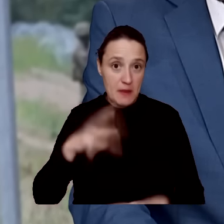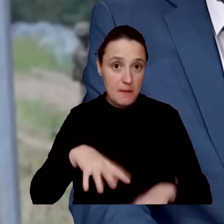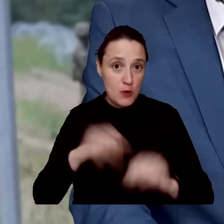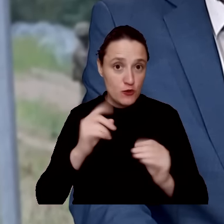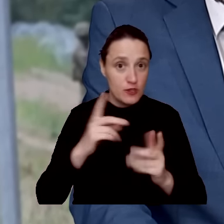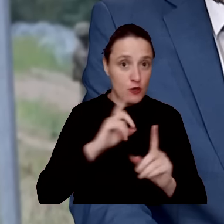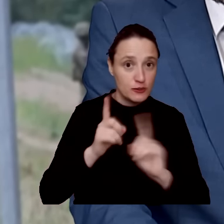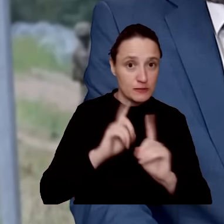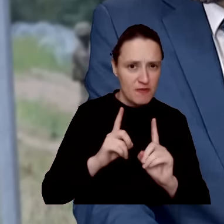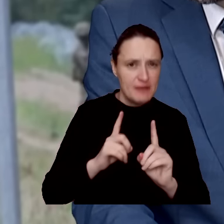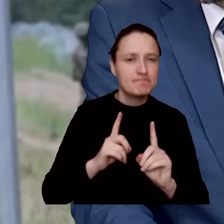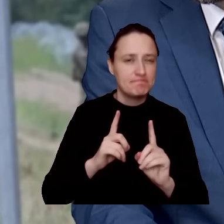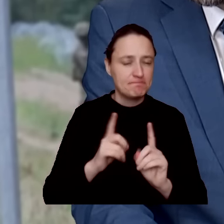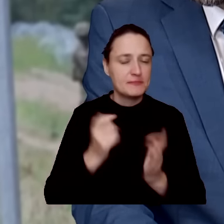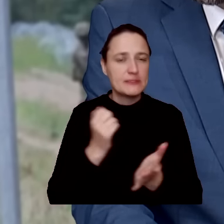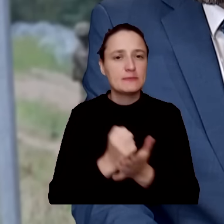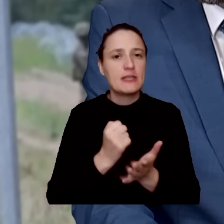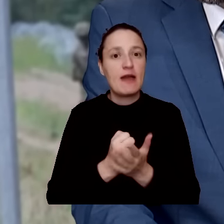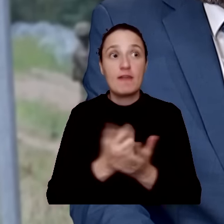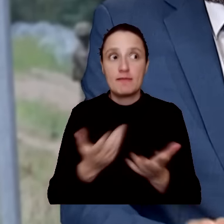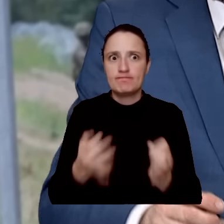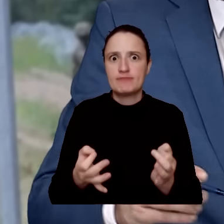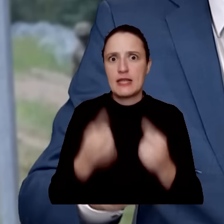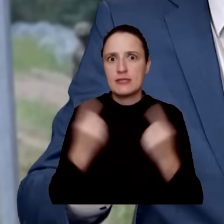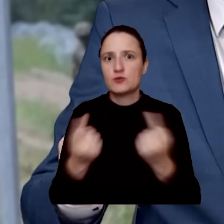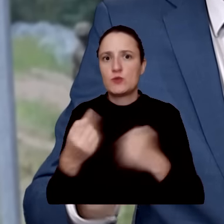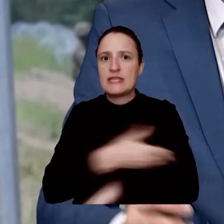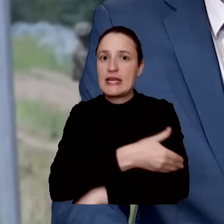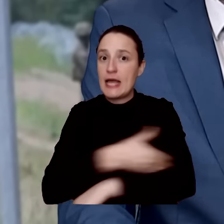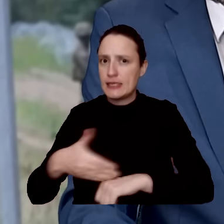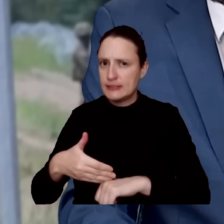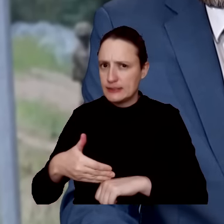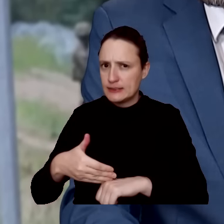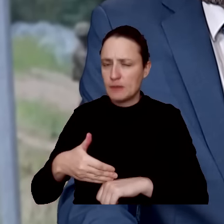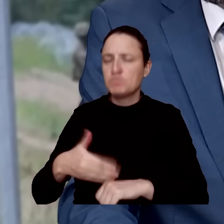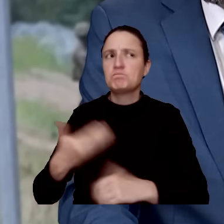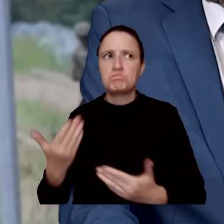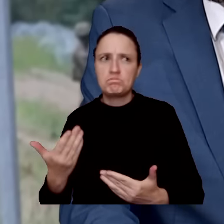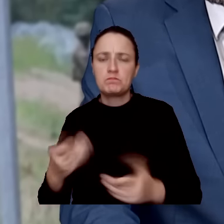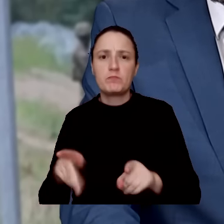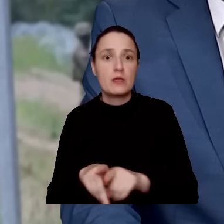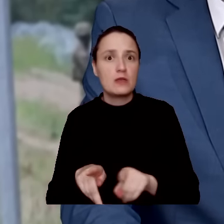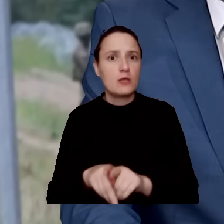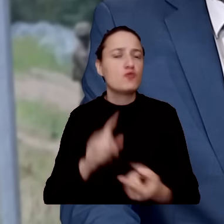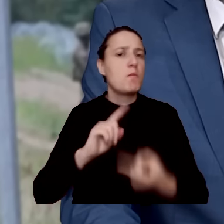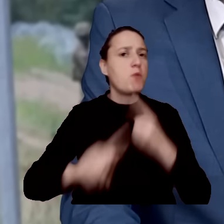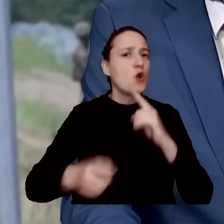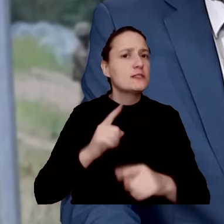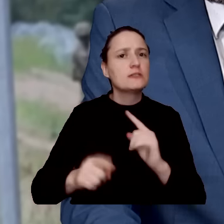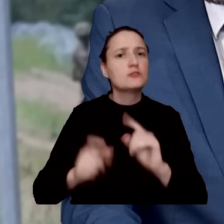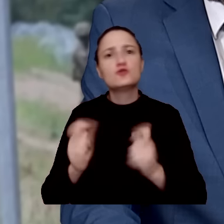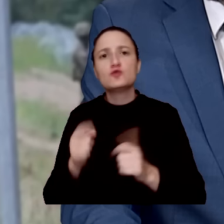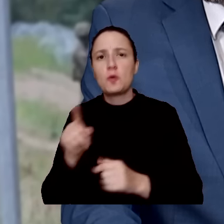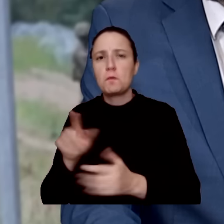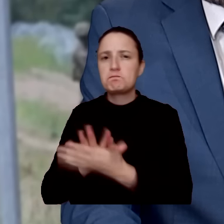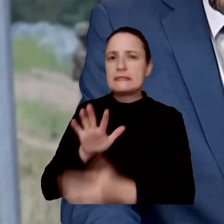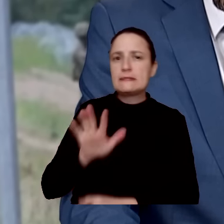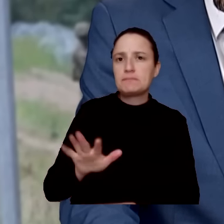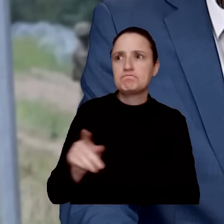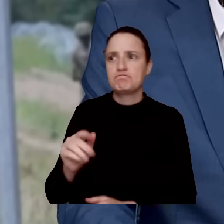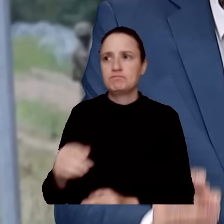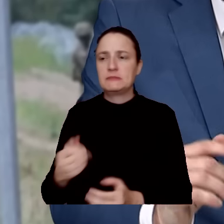chciałbym poruszyć kwestię tego, co się dzieje na granicy i jak są komentowane przez polityków kwestie związane z naszym